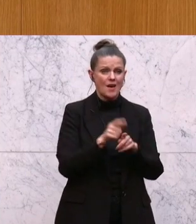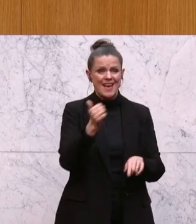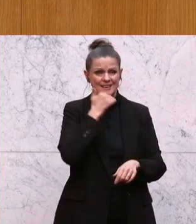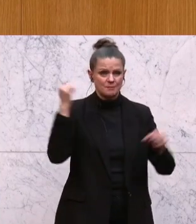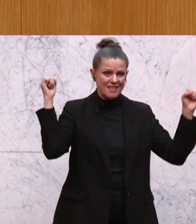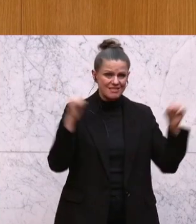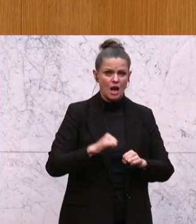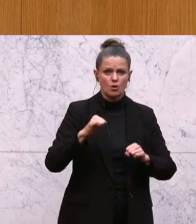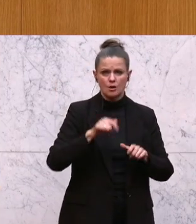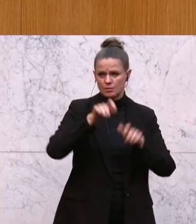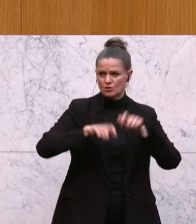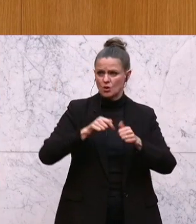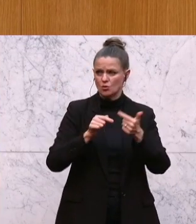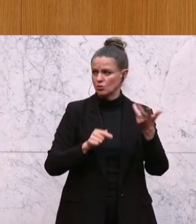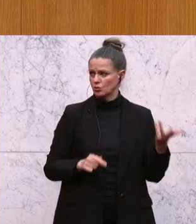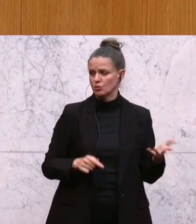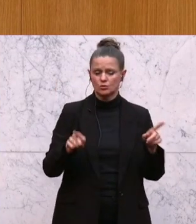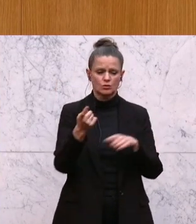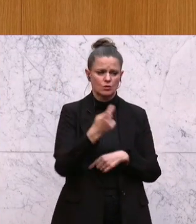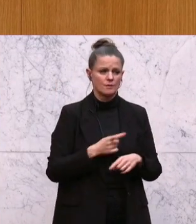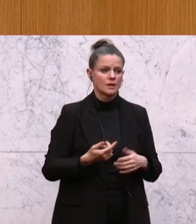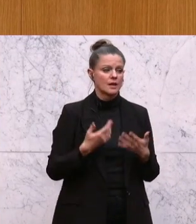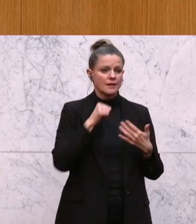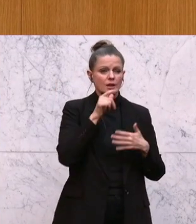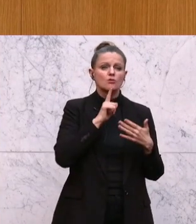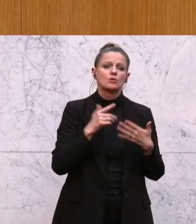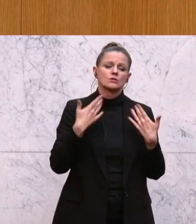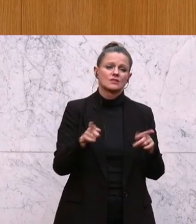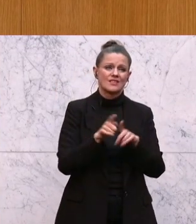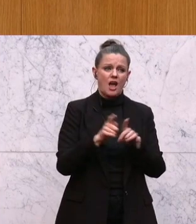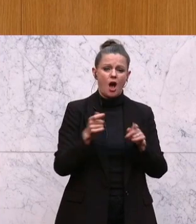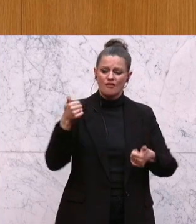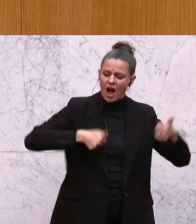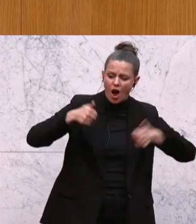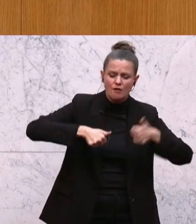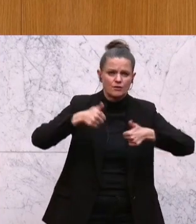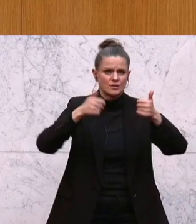und Gefährder, die da alle mitkommen. Doch nicht nur das, wir erleben auch ein gewaltiges Aufrüsten und